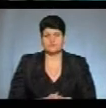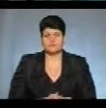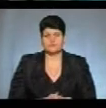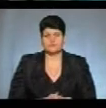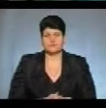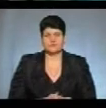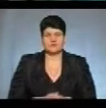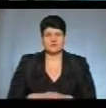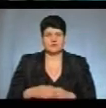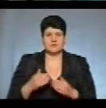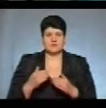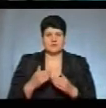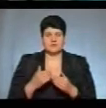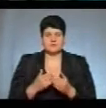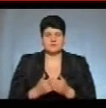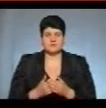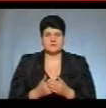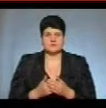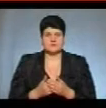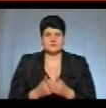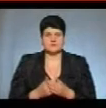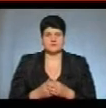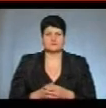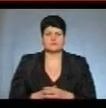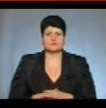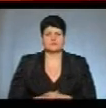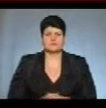вас окремо, як ми будемо записувати, ми вам зараз...